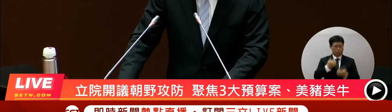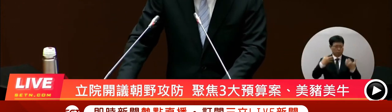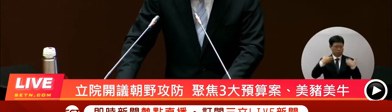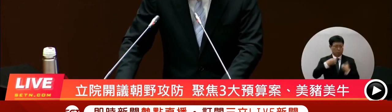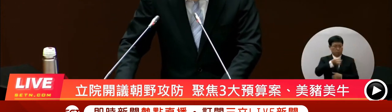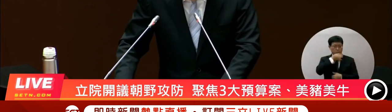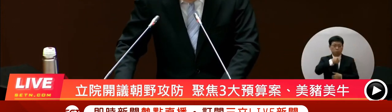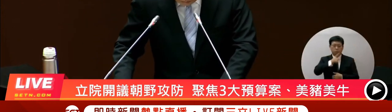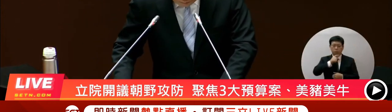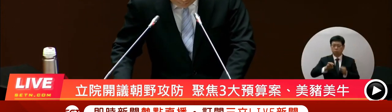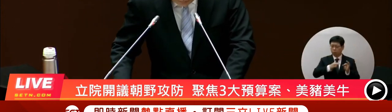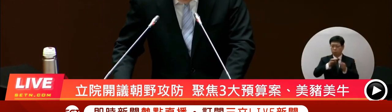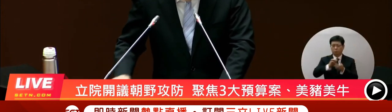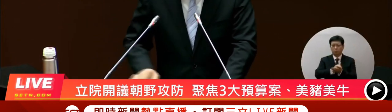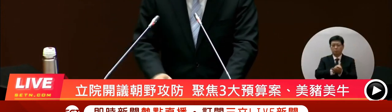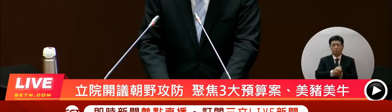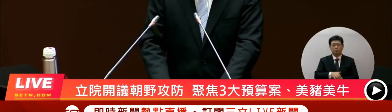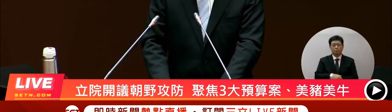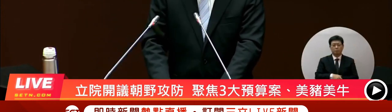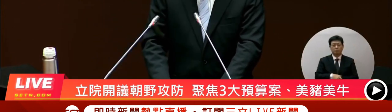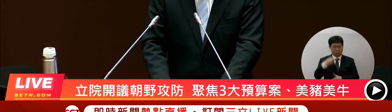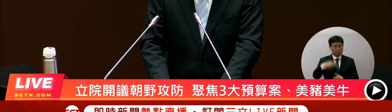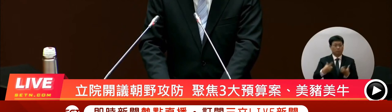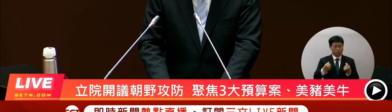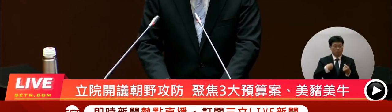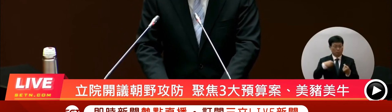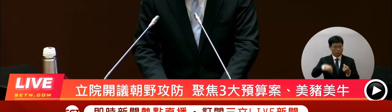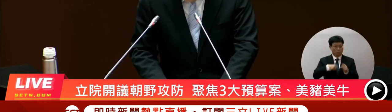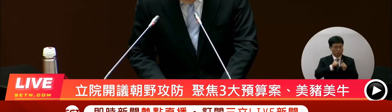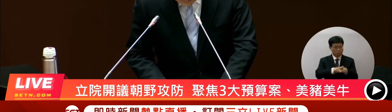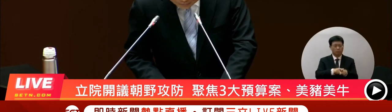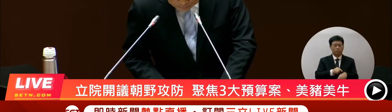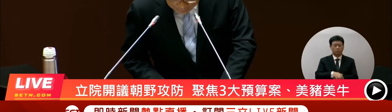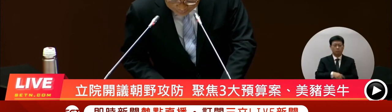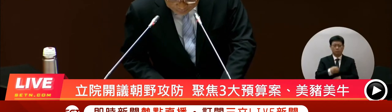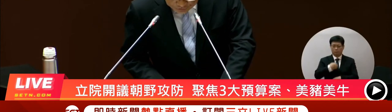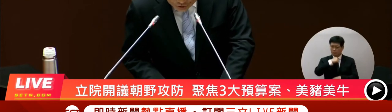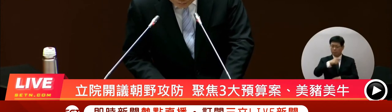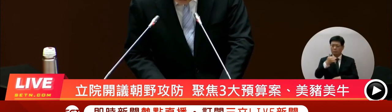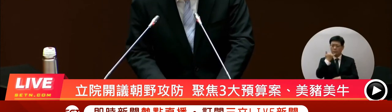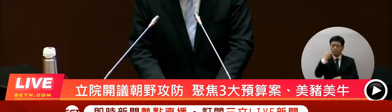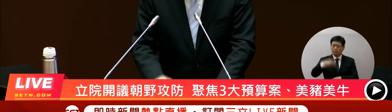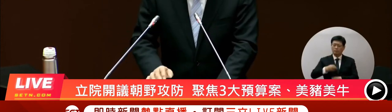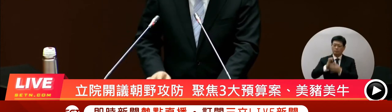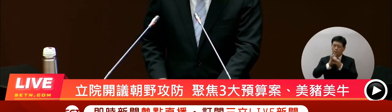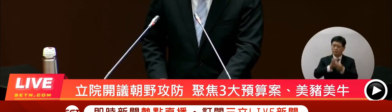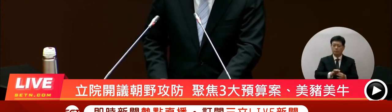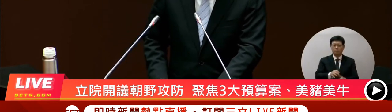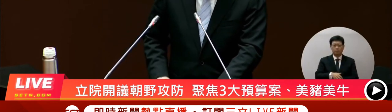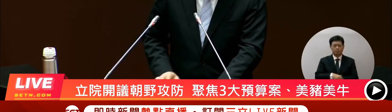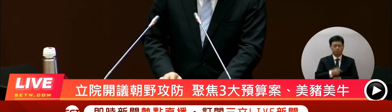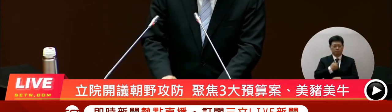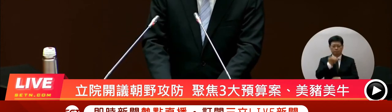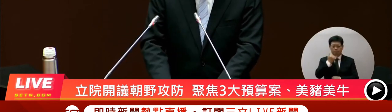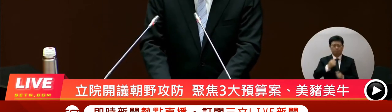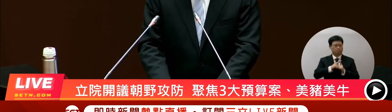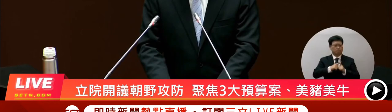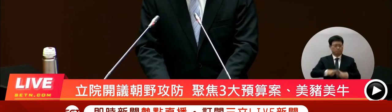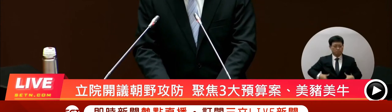的贸易伙伴，也唯有这样，台湾才能进一步大步迈